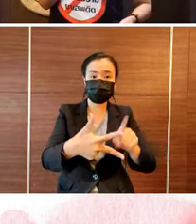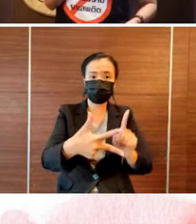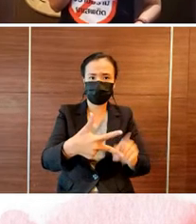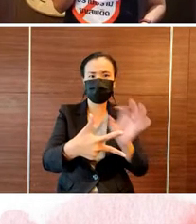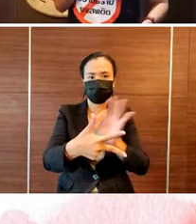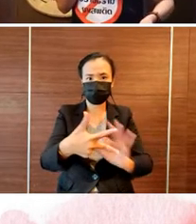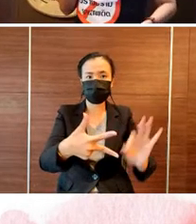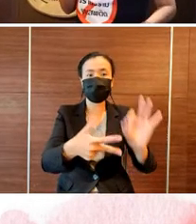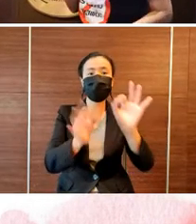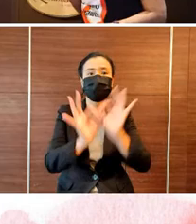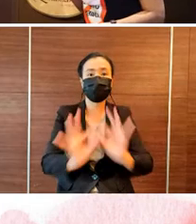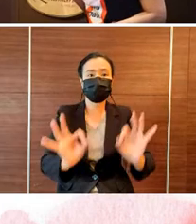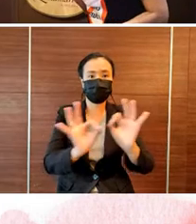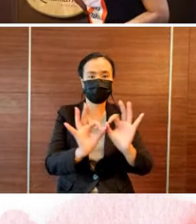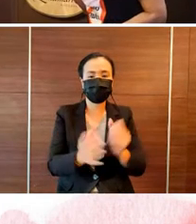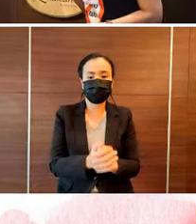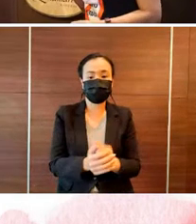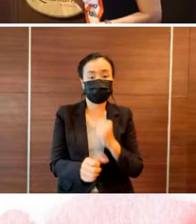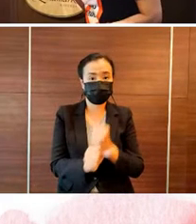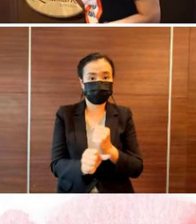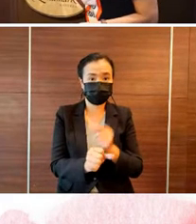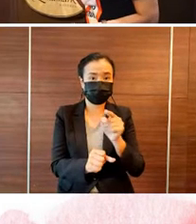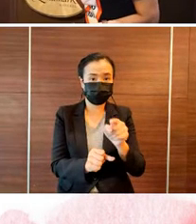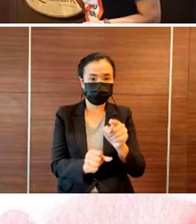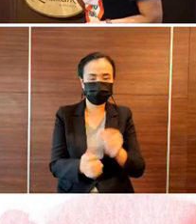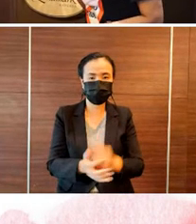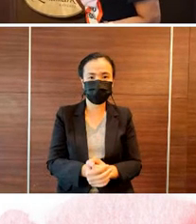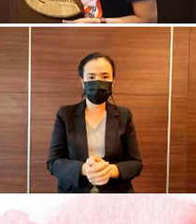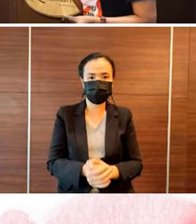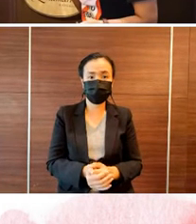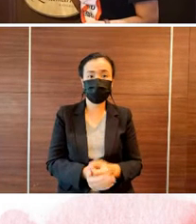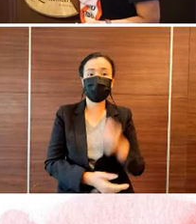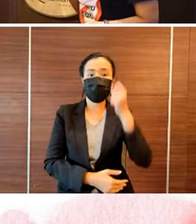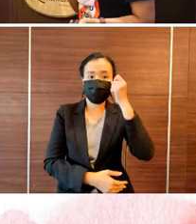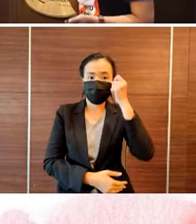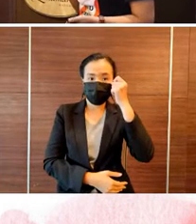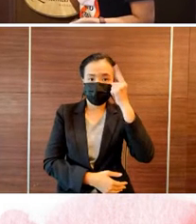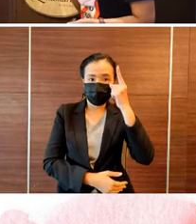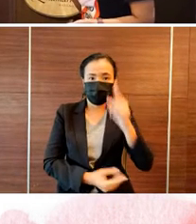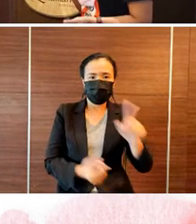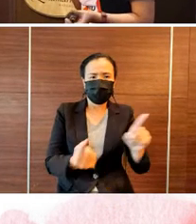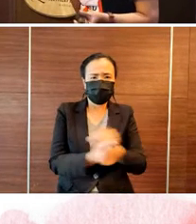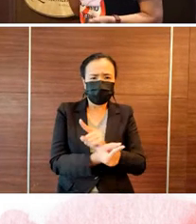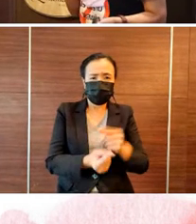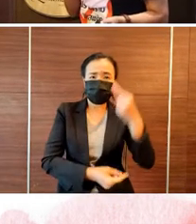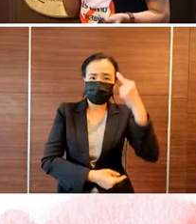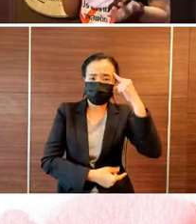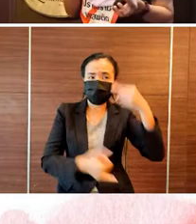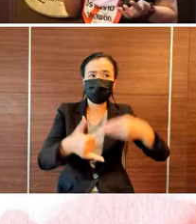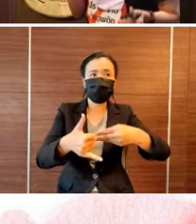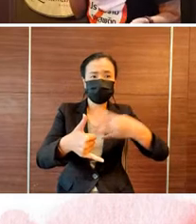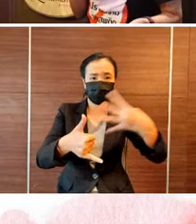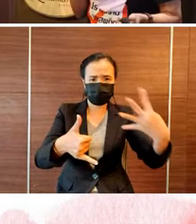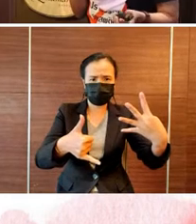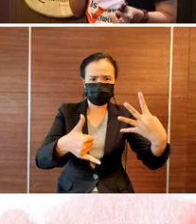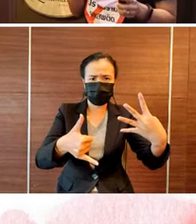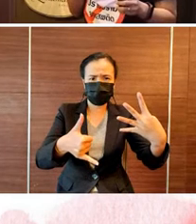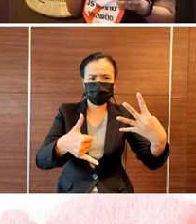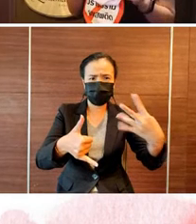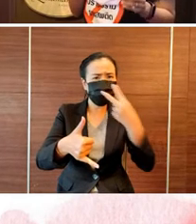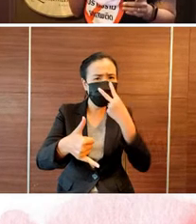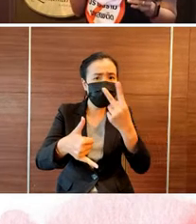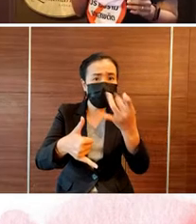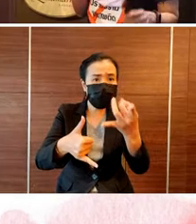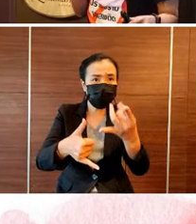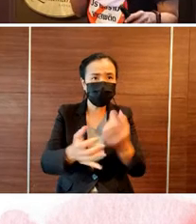ค่ะอันแรกถ้าจะทํางานเรื่องนี้ก็ต้องไปเข้าใจว่าสังคมมองเรื่องความหลากหลายทางเพศยังไงเข